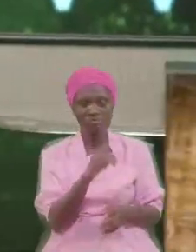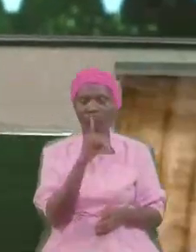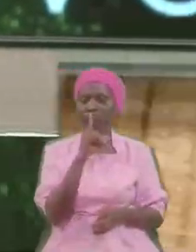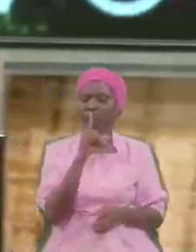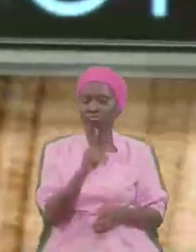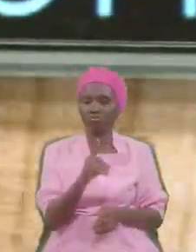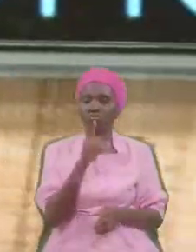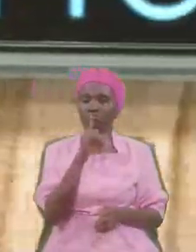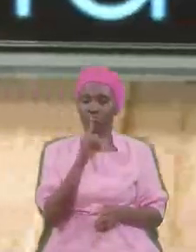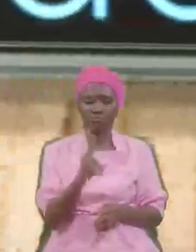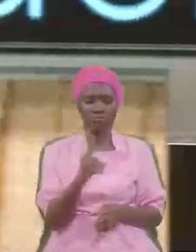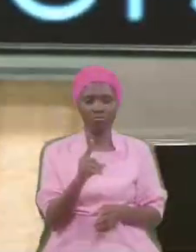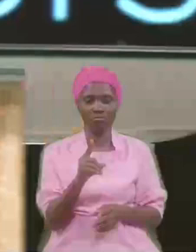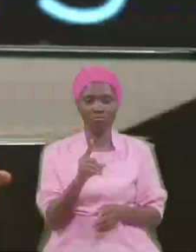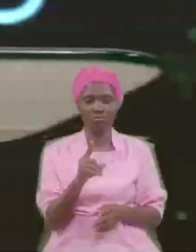certainement,